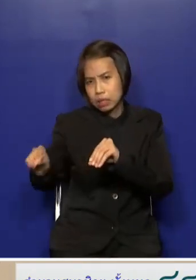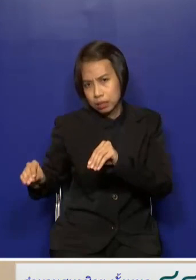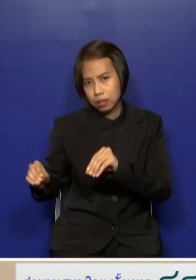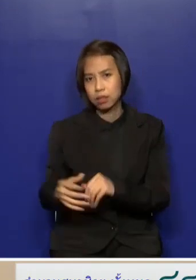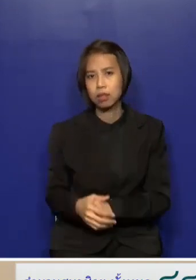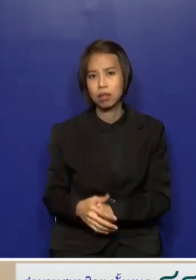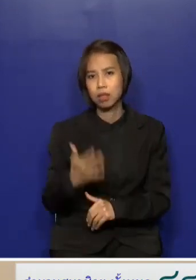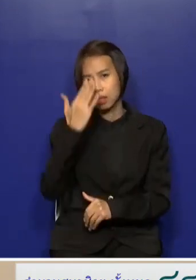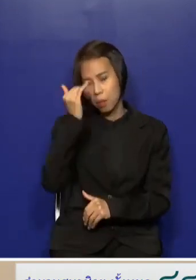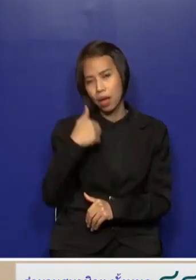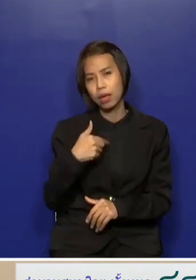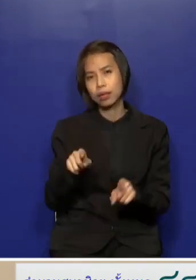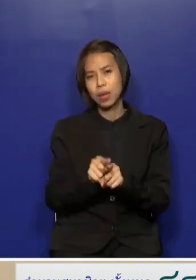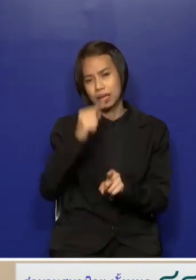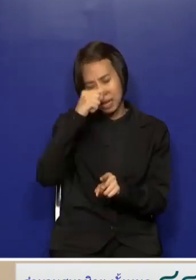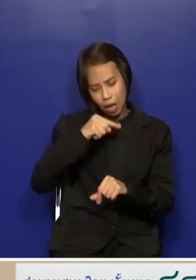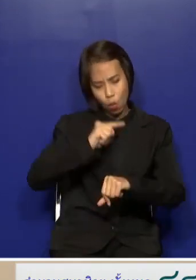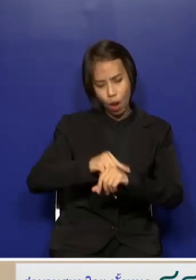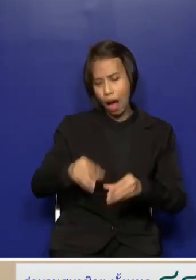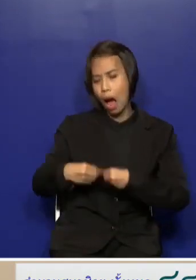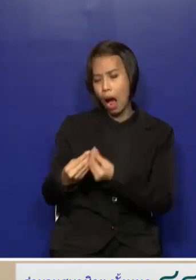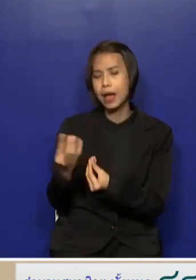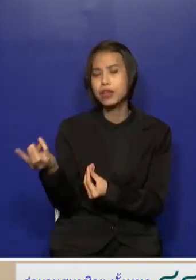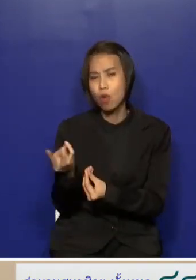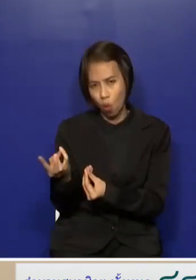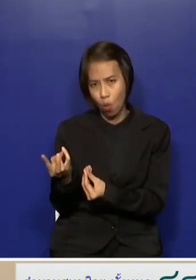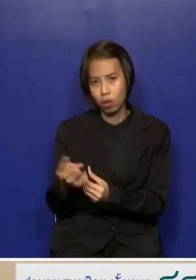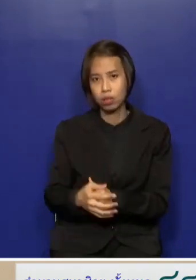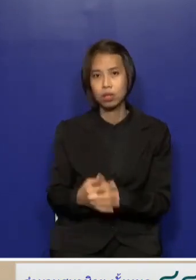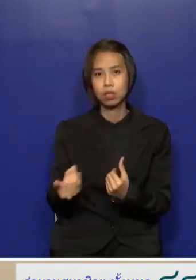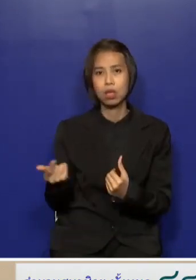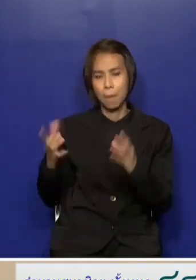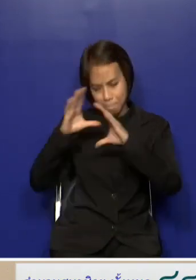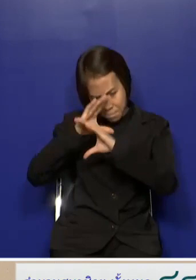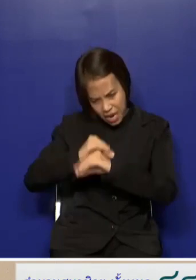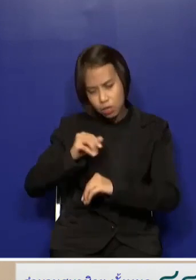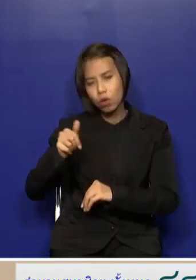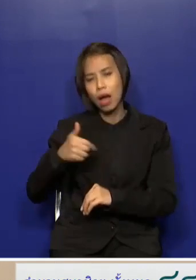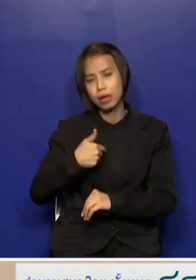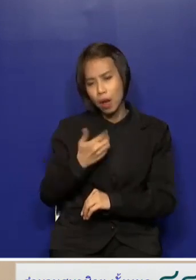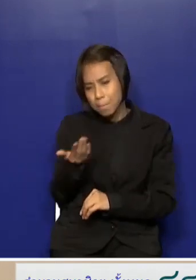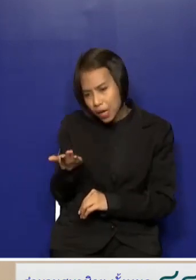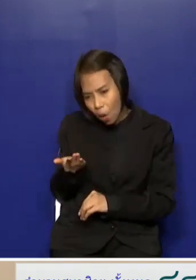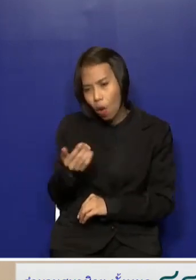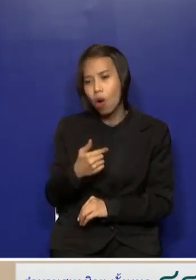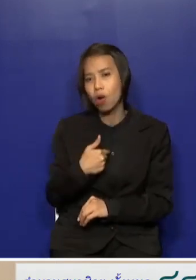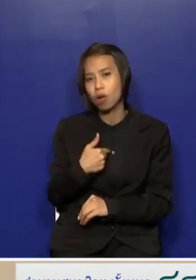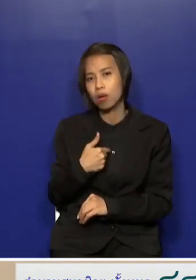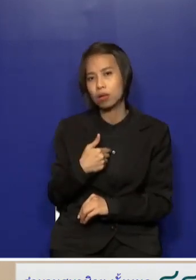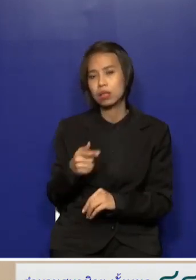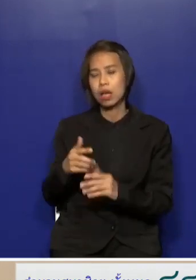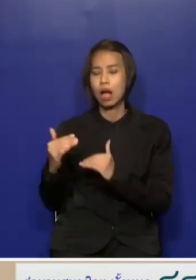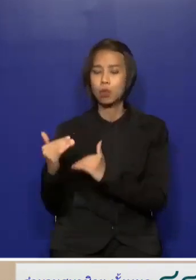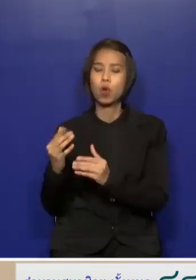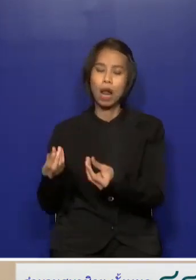เวลาเลือกตั้งน้อยเหมือนอย่างเราประเทศพัฒนาแล้วก็ให้จนค่ำมืดนะที่จึงขอไปมากกว่านี้ครับแต่ก็ให้5โมงเย็น